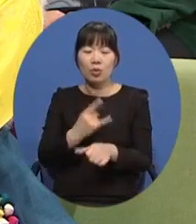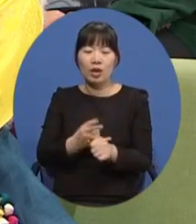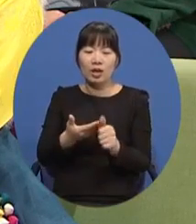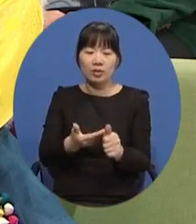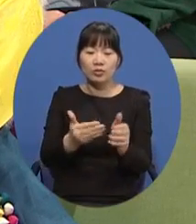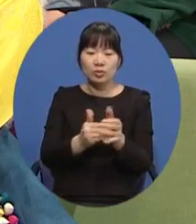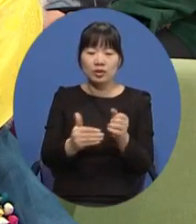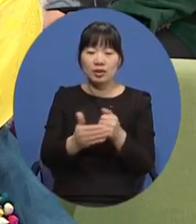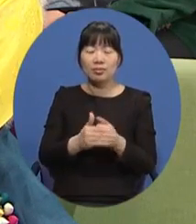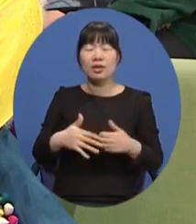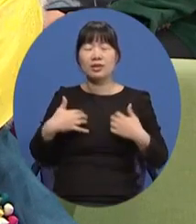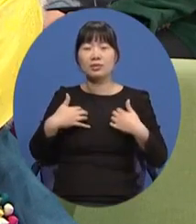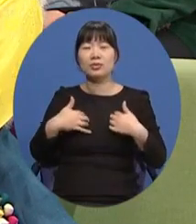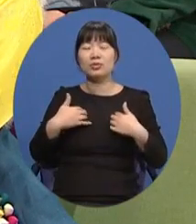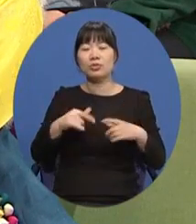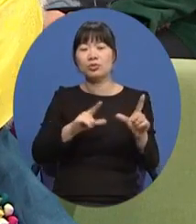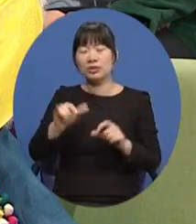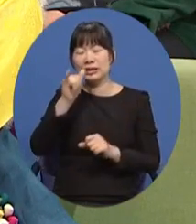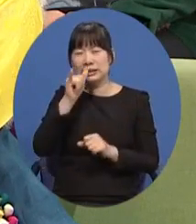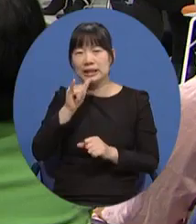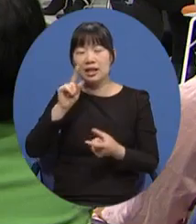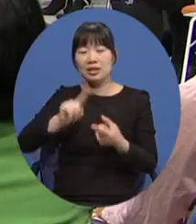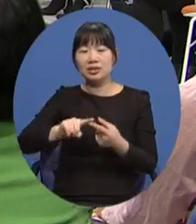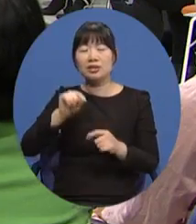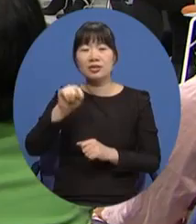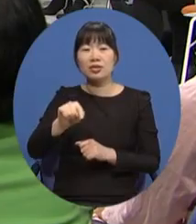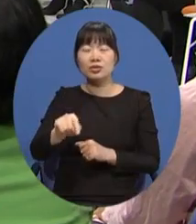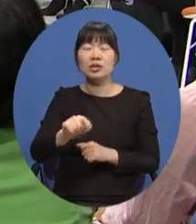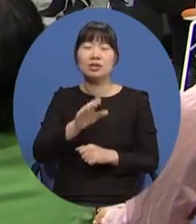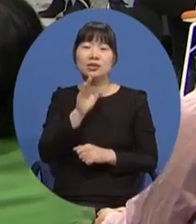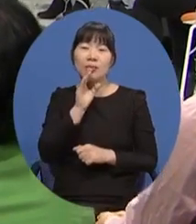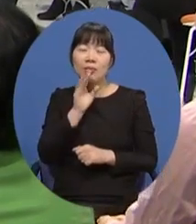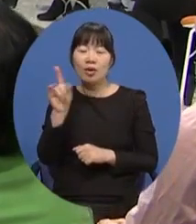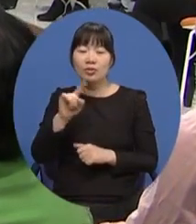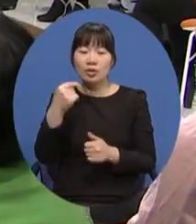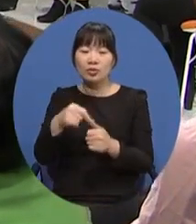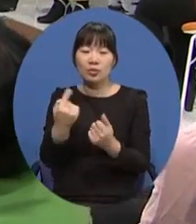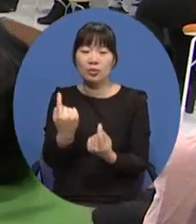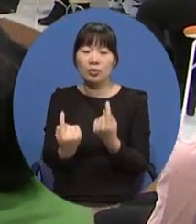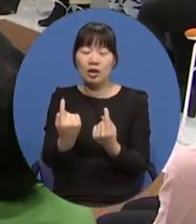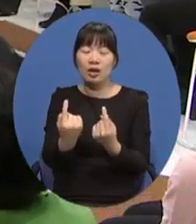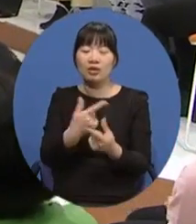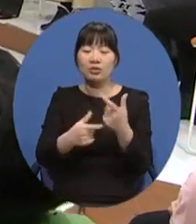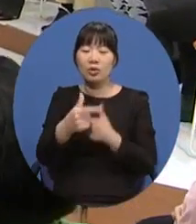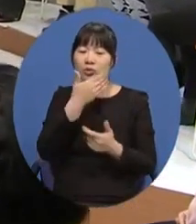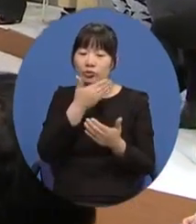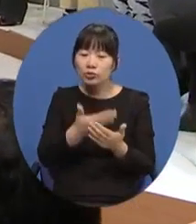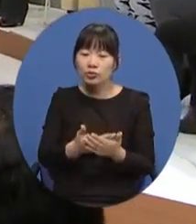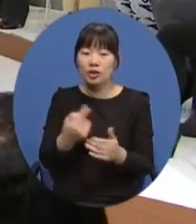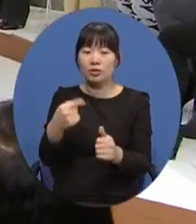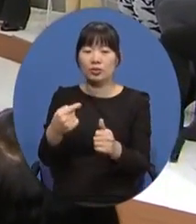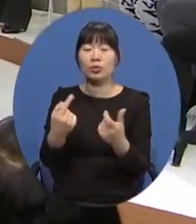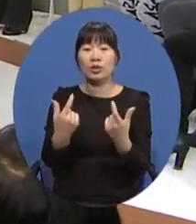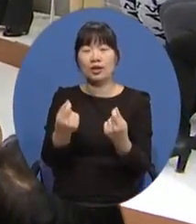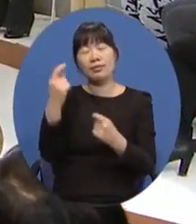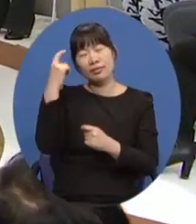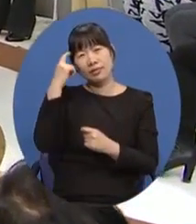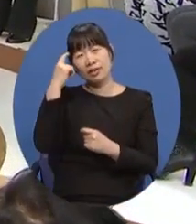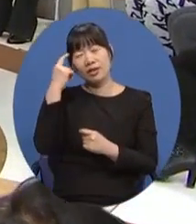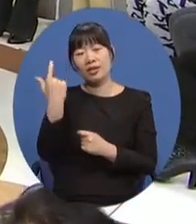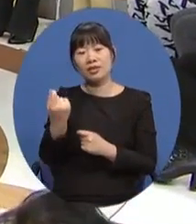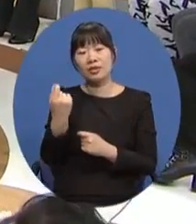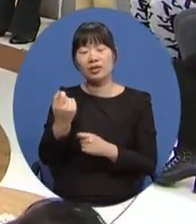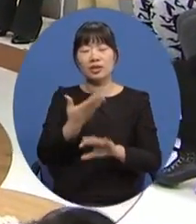해줌으로써 기쁨을 느낀다. 이것은 정말 어떤 교육보다 저는 중요한 교육이라고 생각을 하는 겁니다.